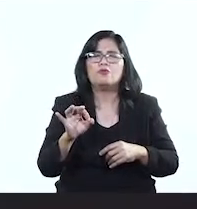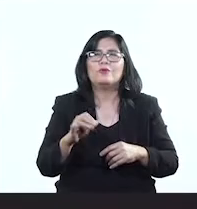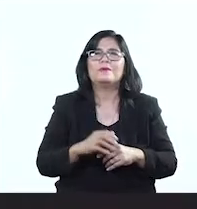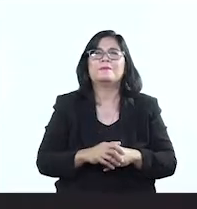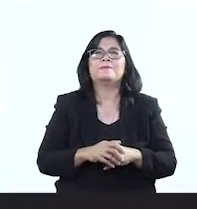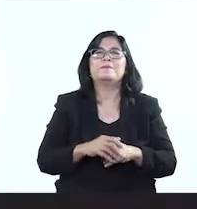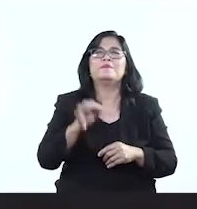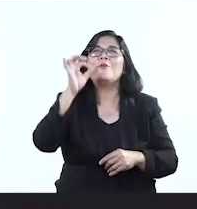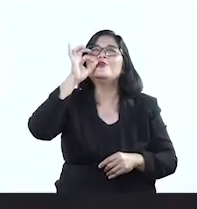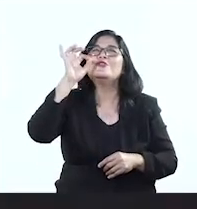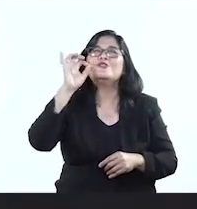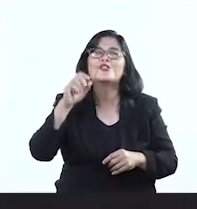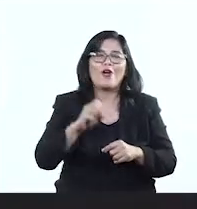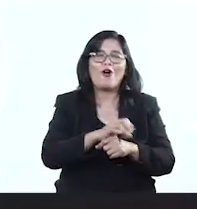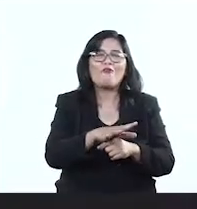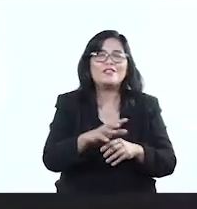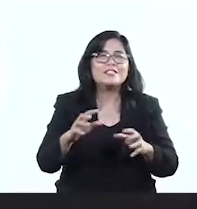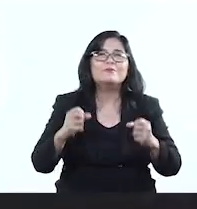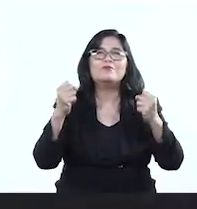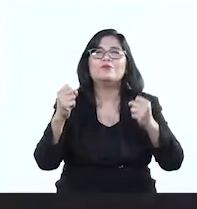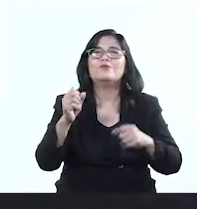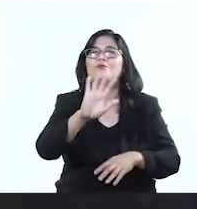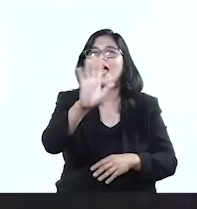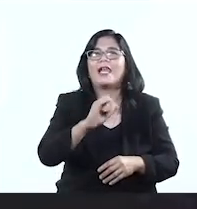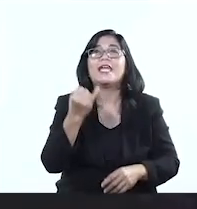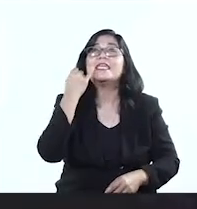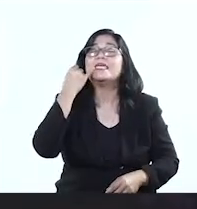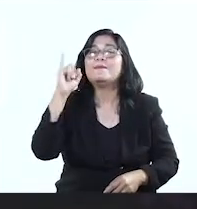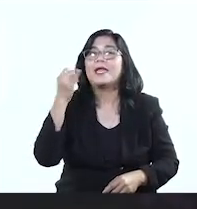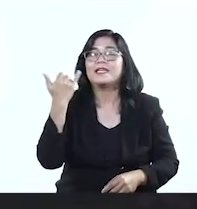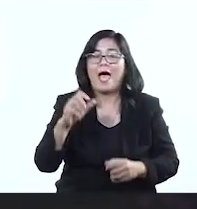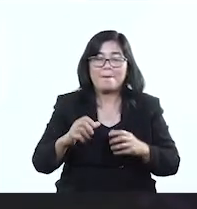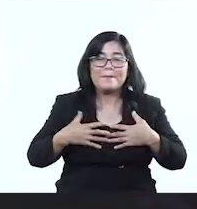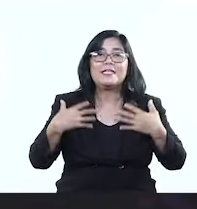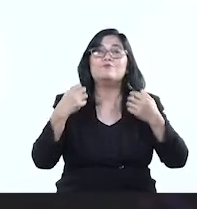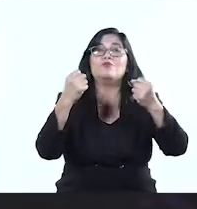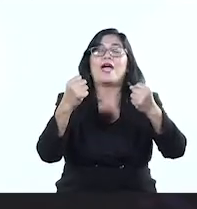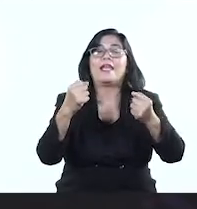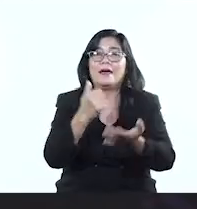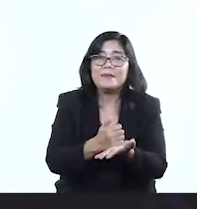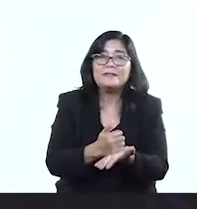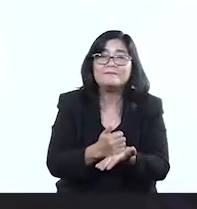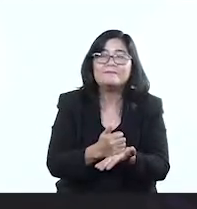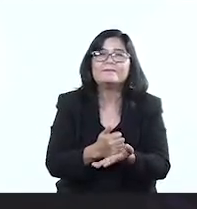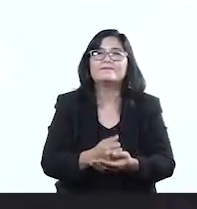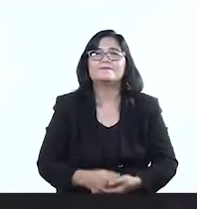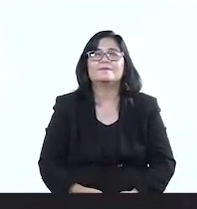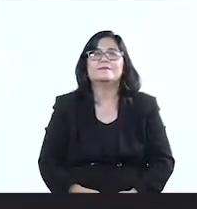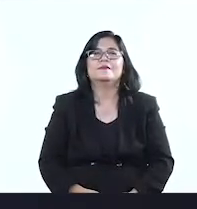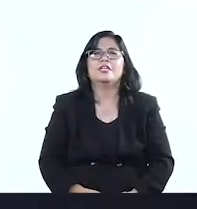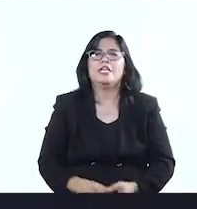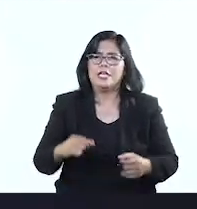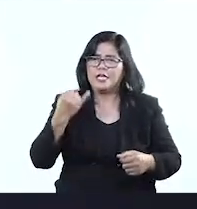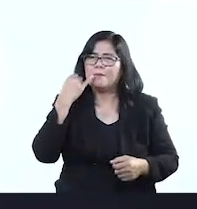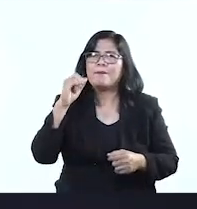hahaha iman yang menyembuhkan Hai riman bisa bangkit lewat apa saja lewat FirmanNya pujian